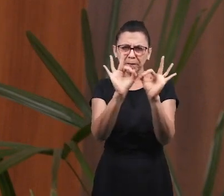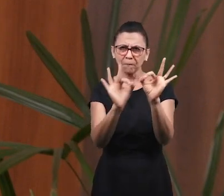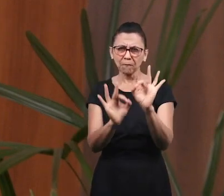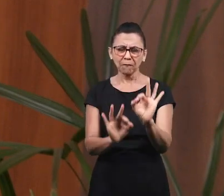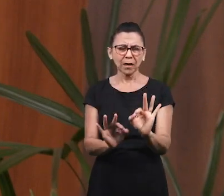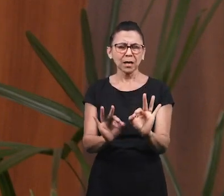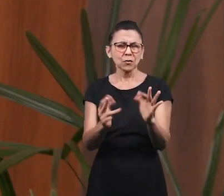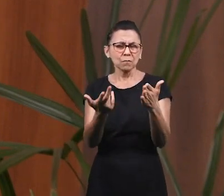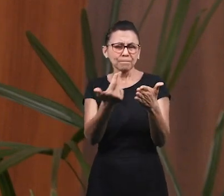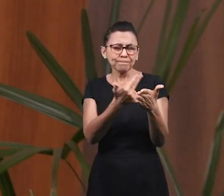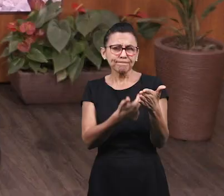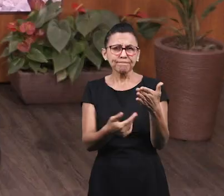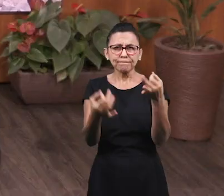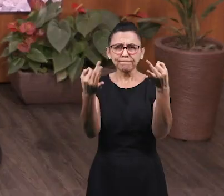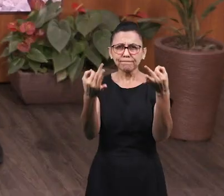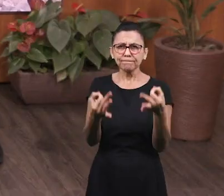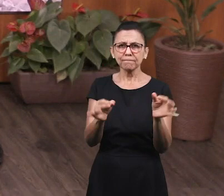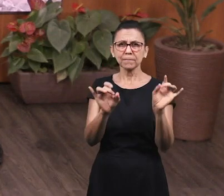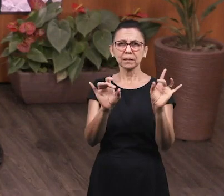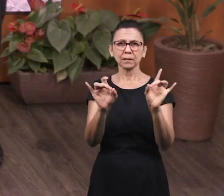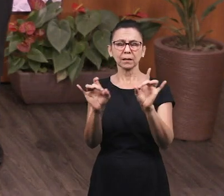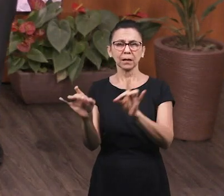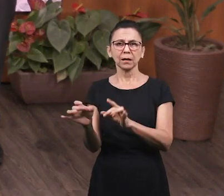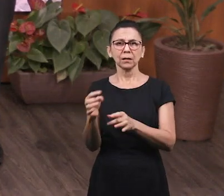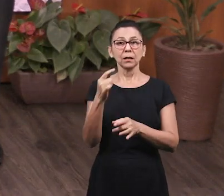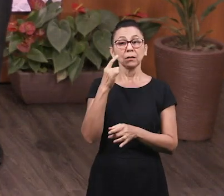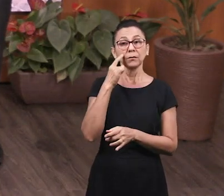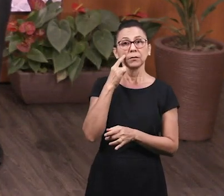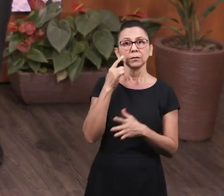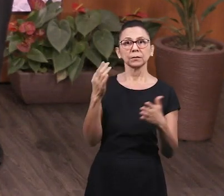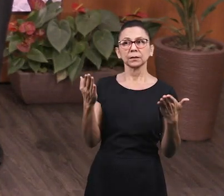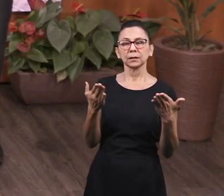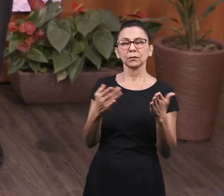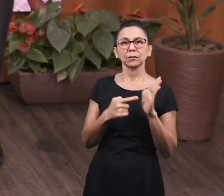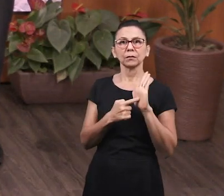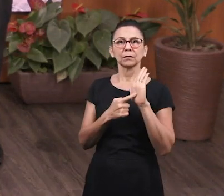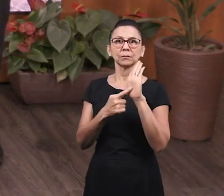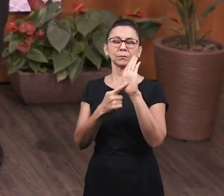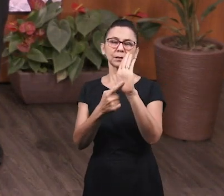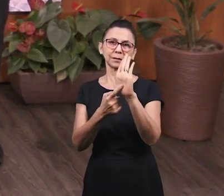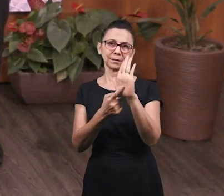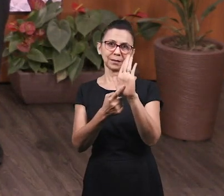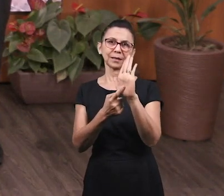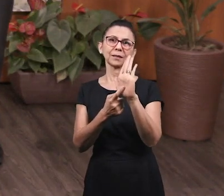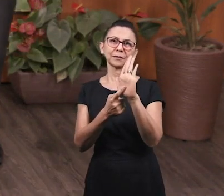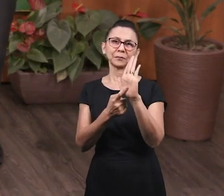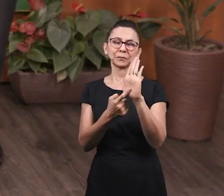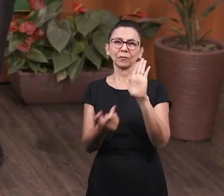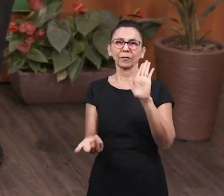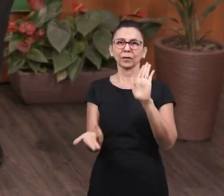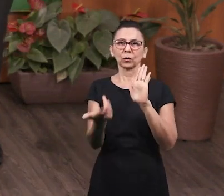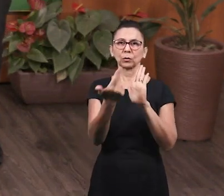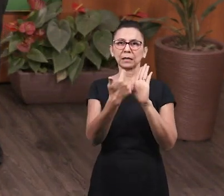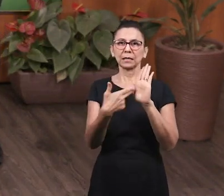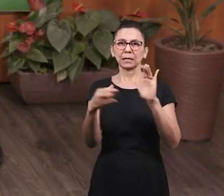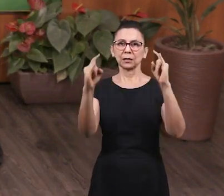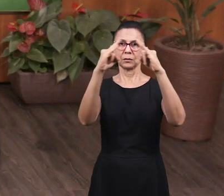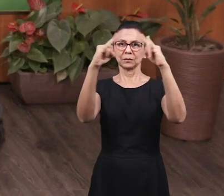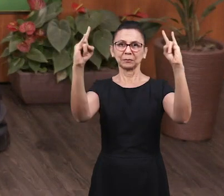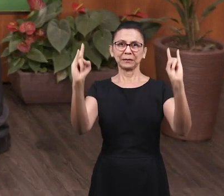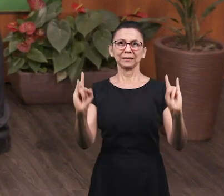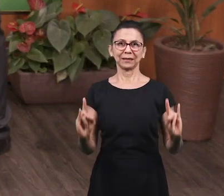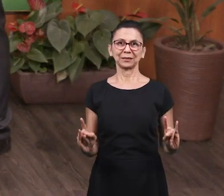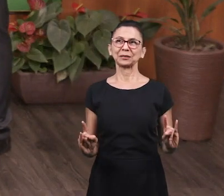la forme, dans le dessin. Nous voyons donc maintenant la figure, nous allons montrer, illustrative